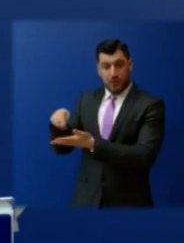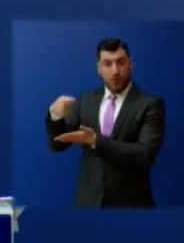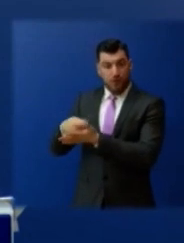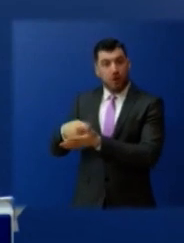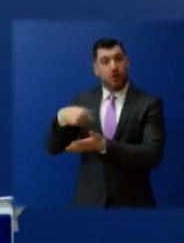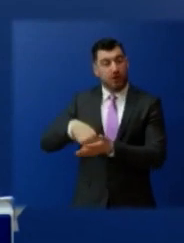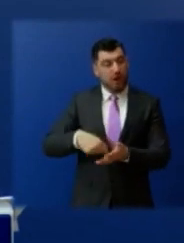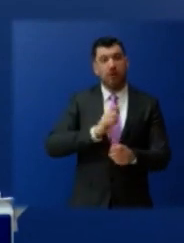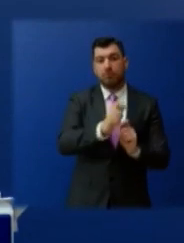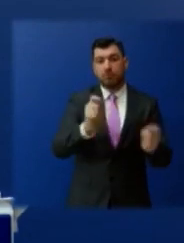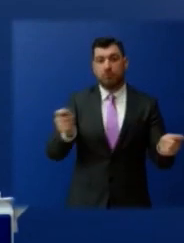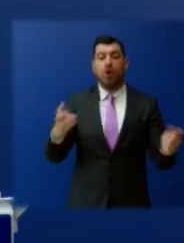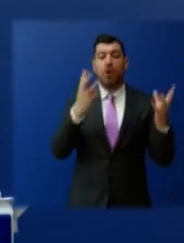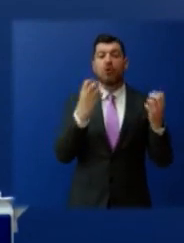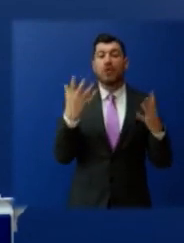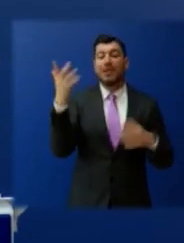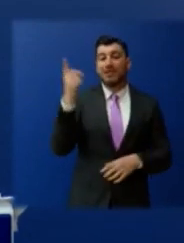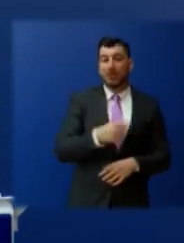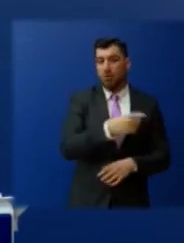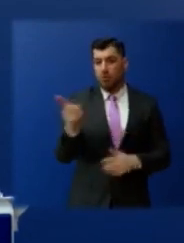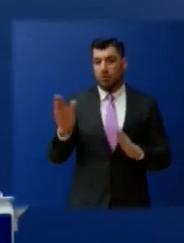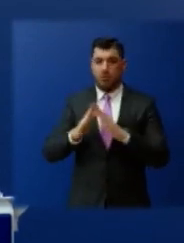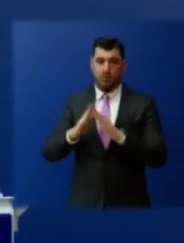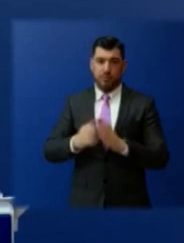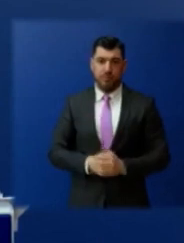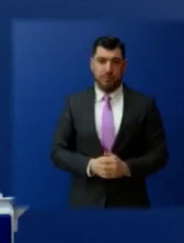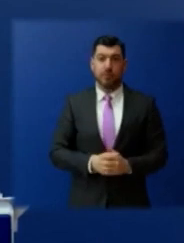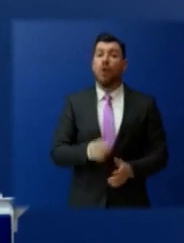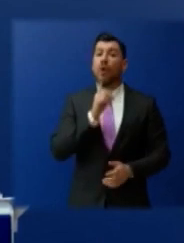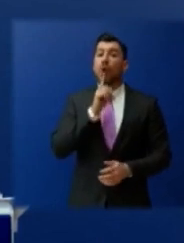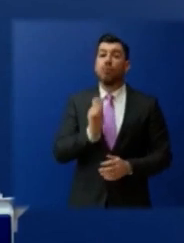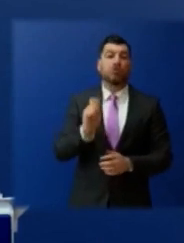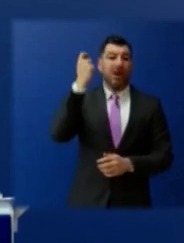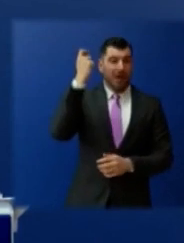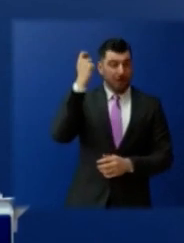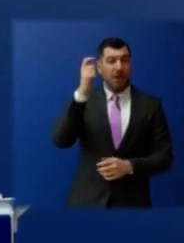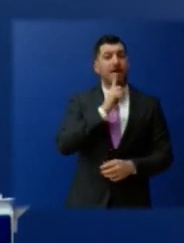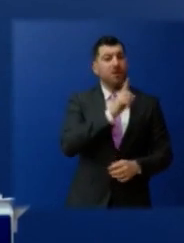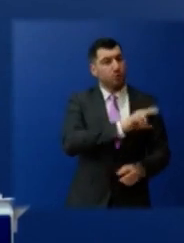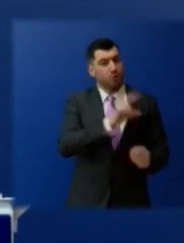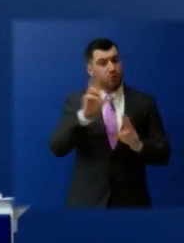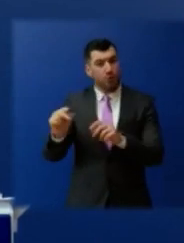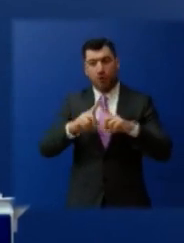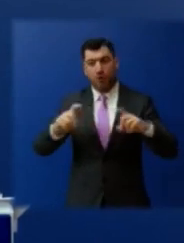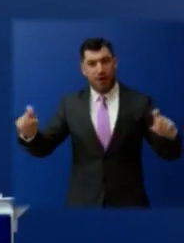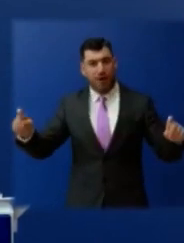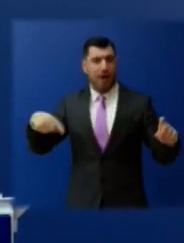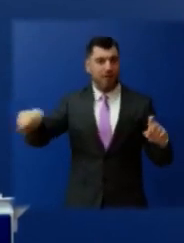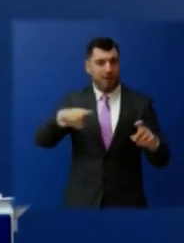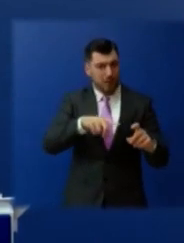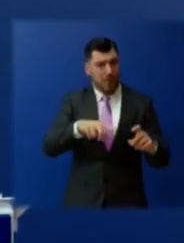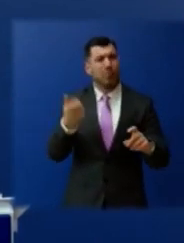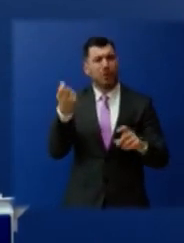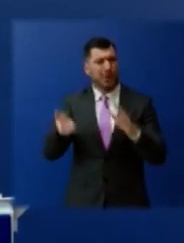οικοκυριών. Όπως κάναμε και με το ηλεκτρικό ρεύμα, έτσι και με τα αγαθά, προχωρούμε σταδιακά, συνεχίζουμε την